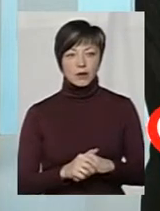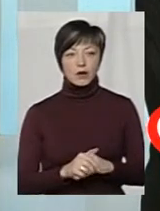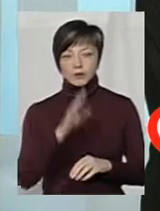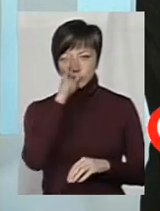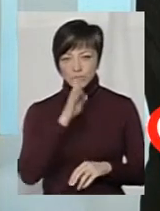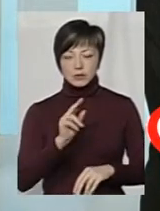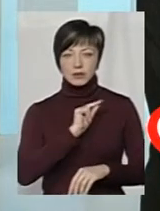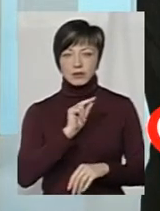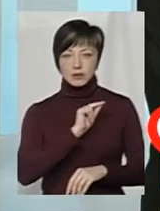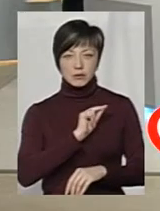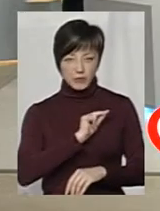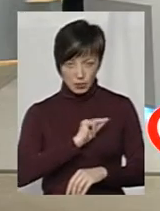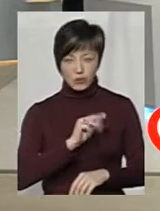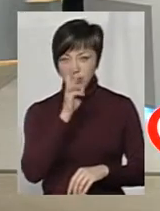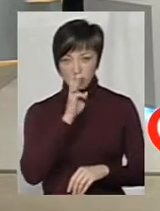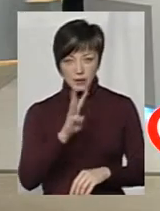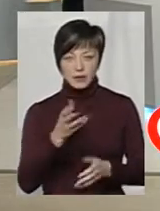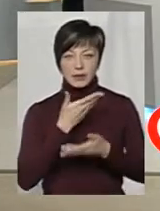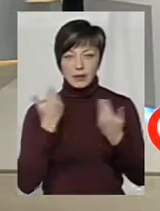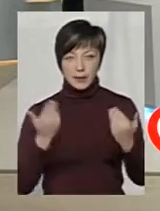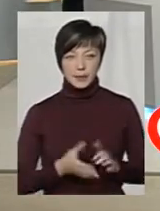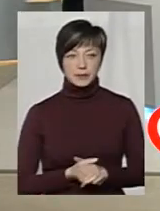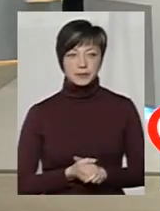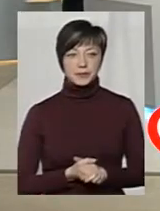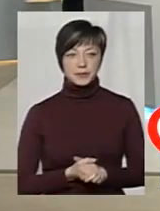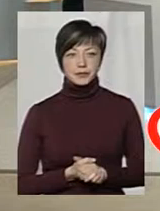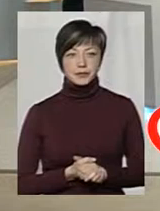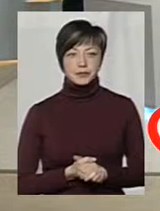4 місяці не отримуєте зарплату, так? Так.